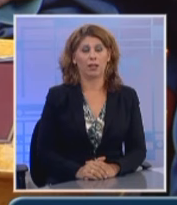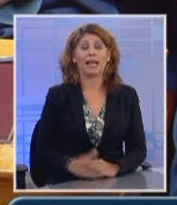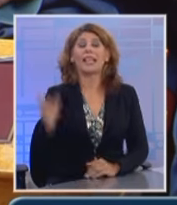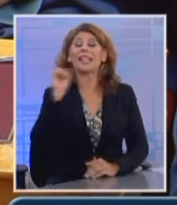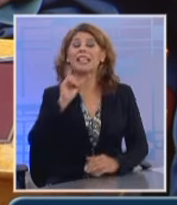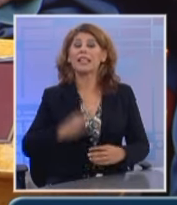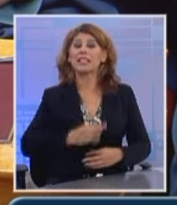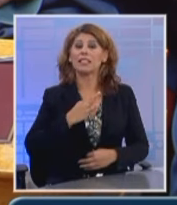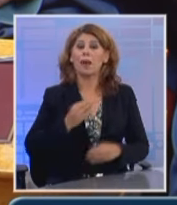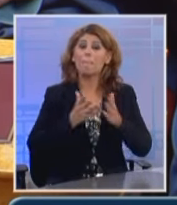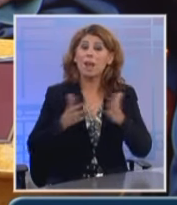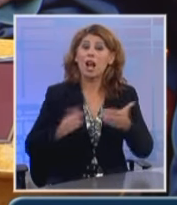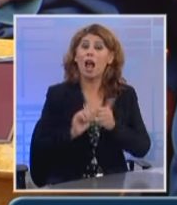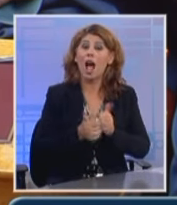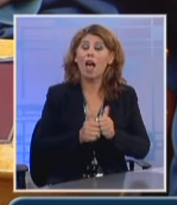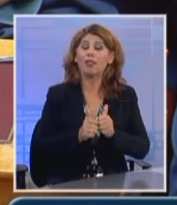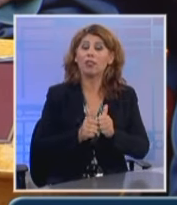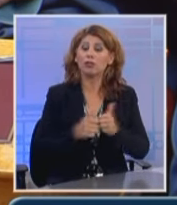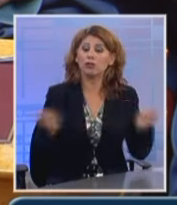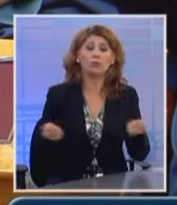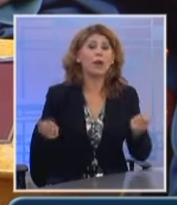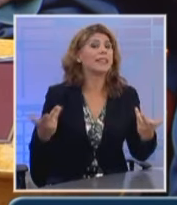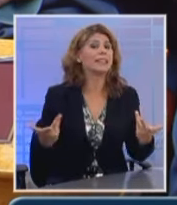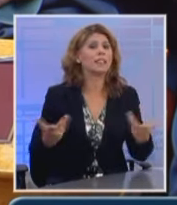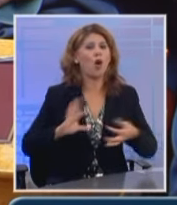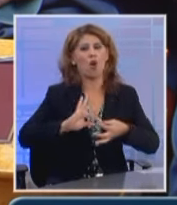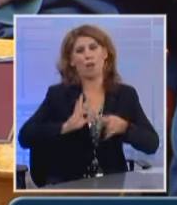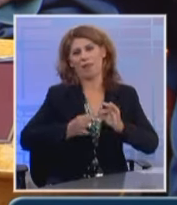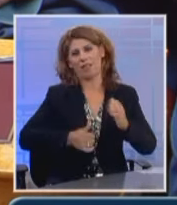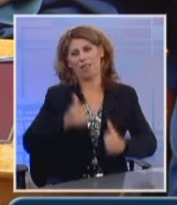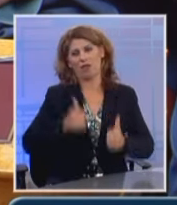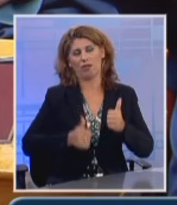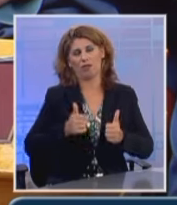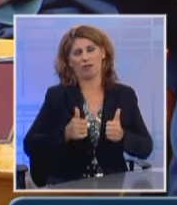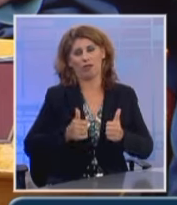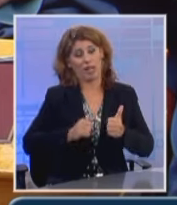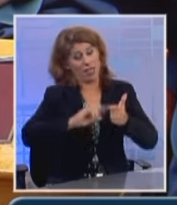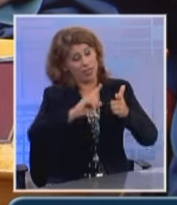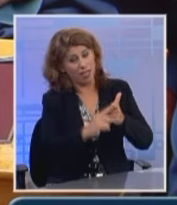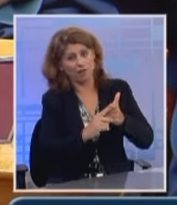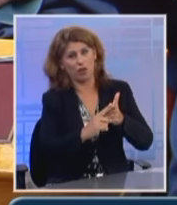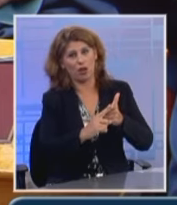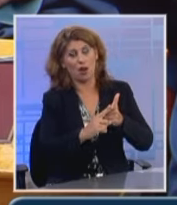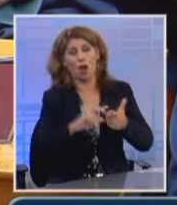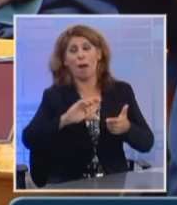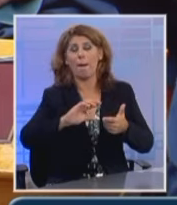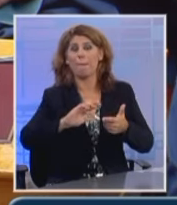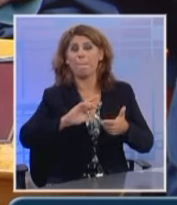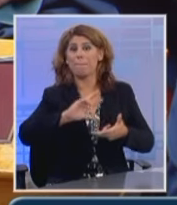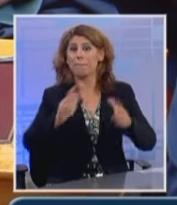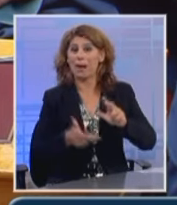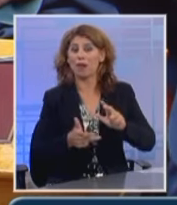το μεγαλύτερο αθλητικό γεγονός στον κόσμο είναι οι Ολυμπιακοί Αγώνες. Δεύτερο είναι το Παγκόσμιο Κύπελλο Ποδοσφαίρου